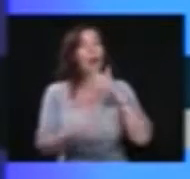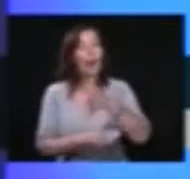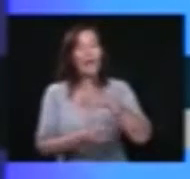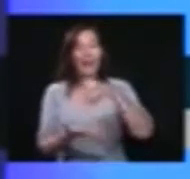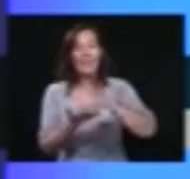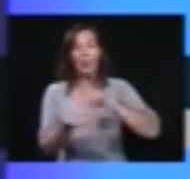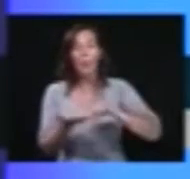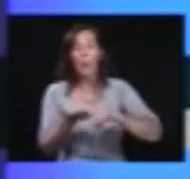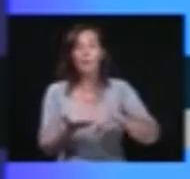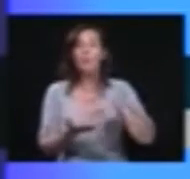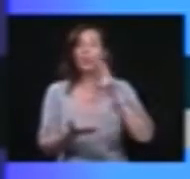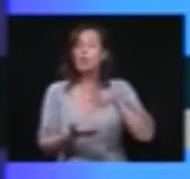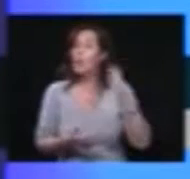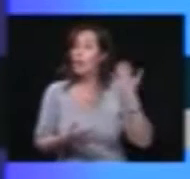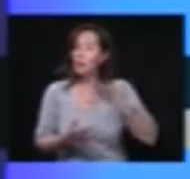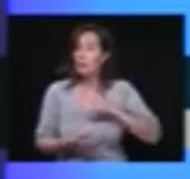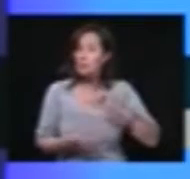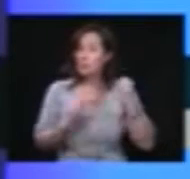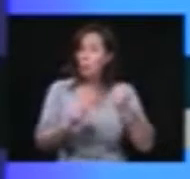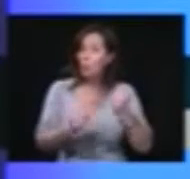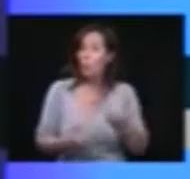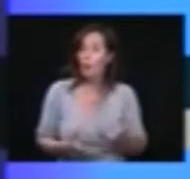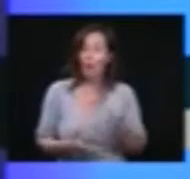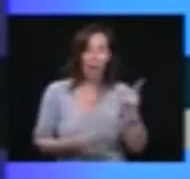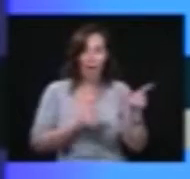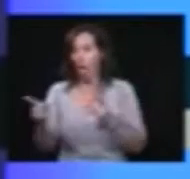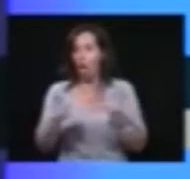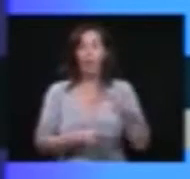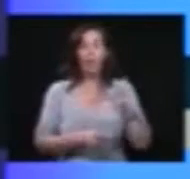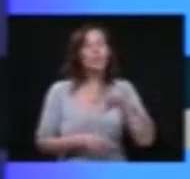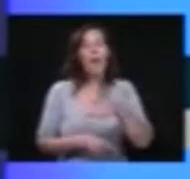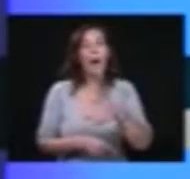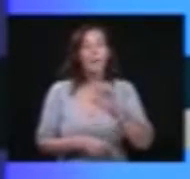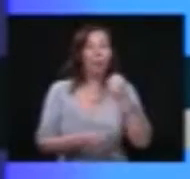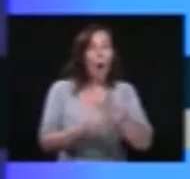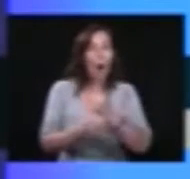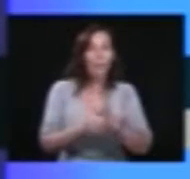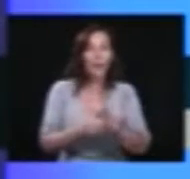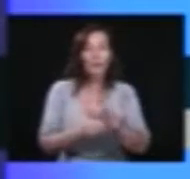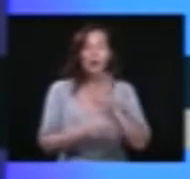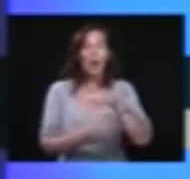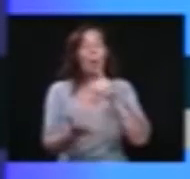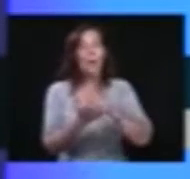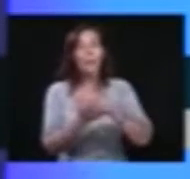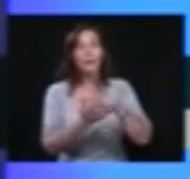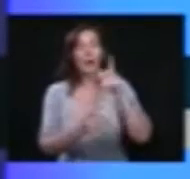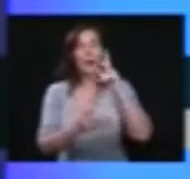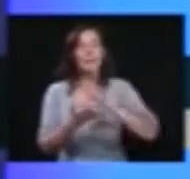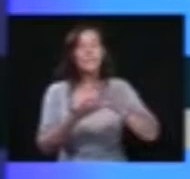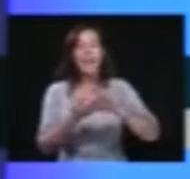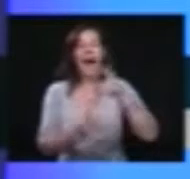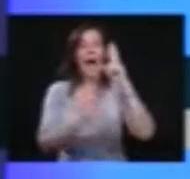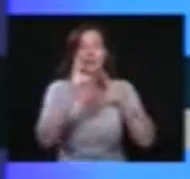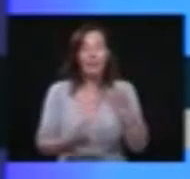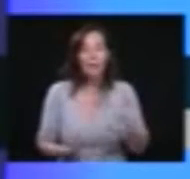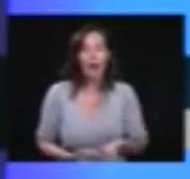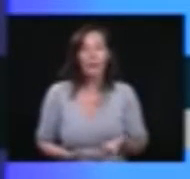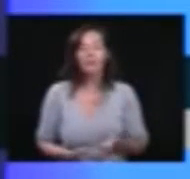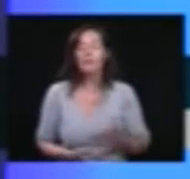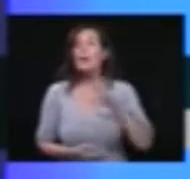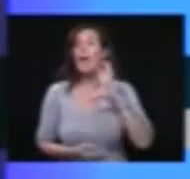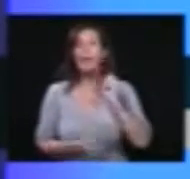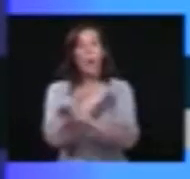קופת חולים, יש לו זכויות, קצבאות עם ביטוח לאומי, זה אתר ביטוח לאומי. יש לו גם, אם הוא עובד, יש לו, הוא צריך ללכת למשרד התמ"ת, לראות זכויות בתחום התעסוקה.